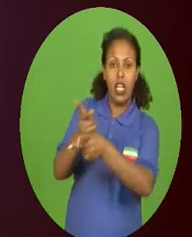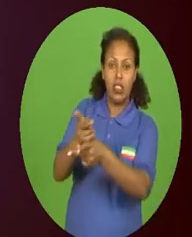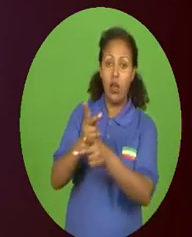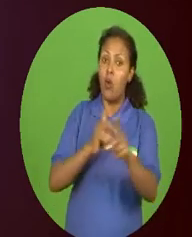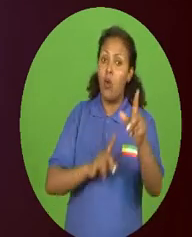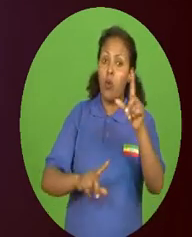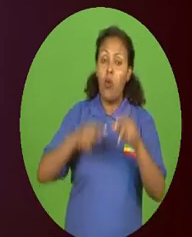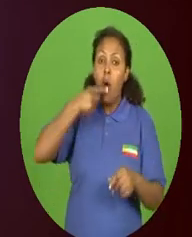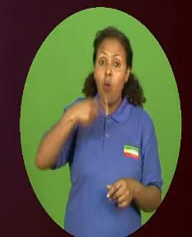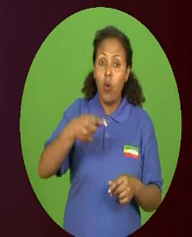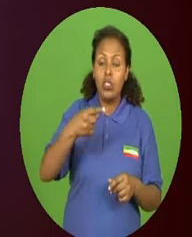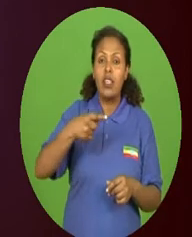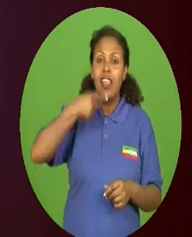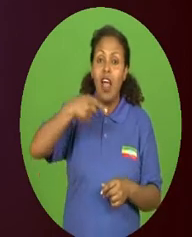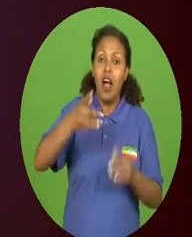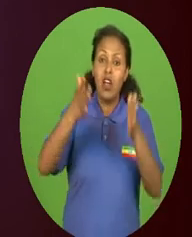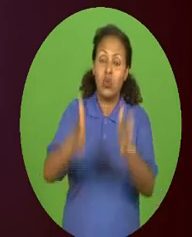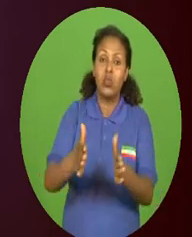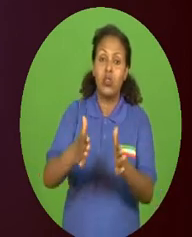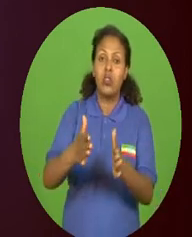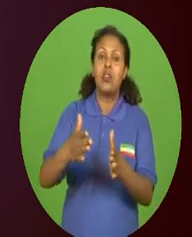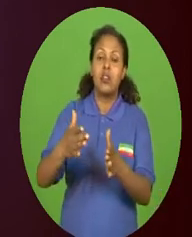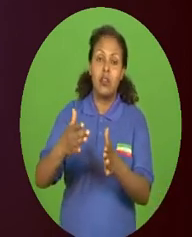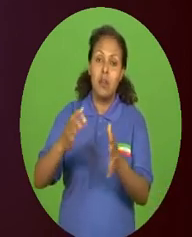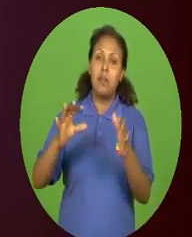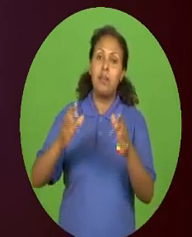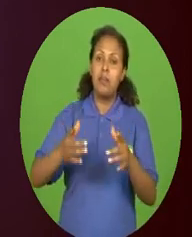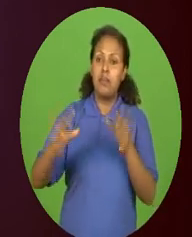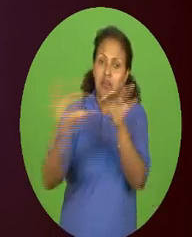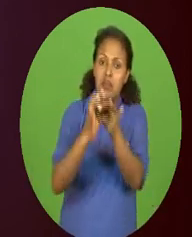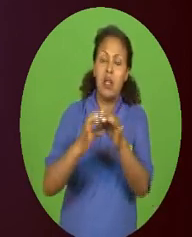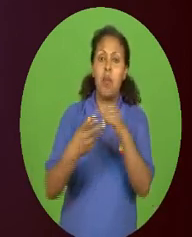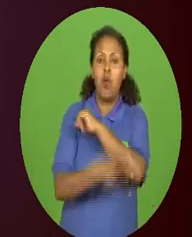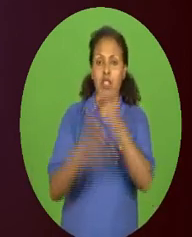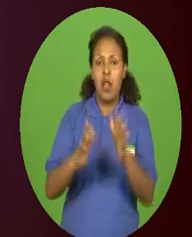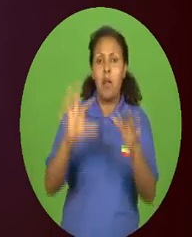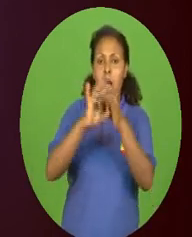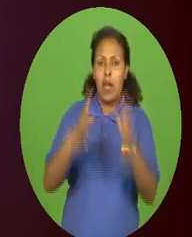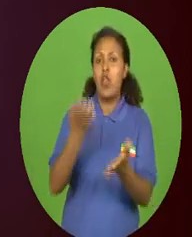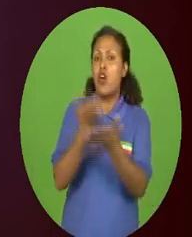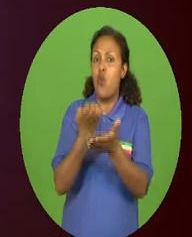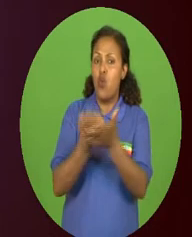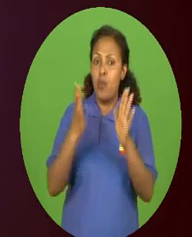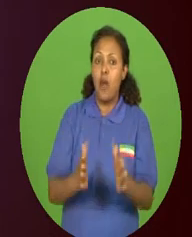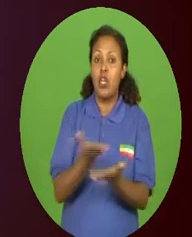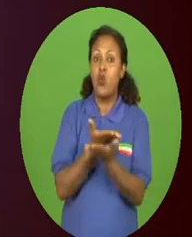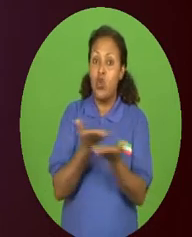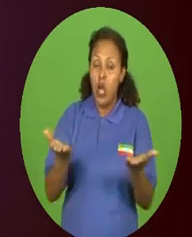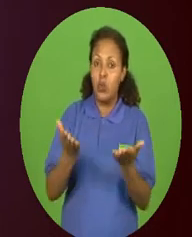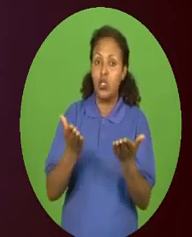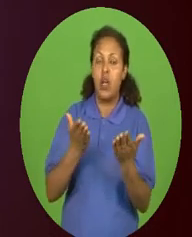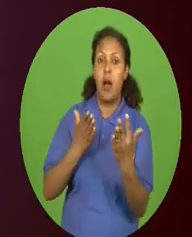ተዋዋሽነት። ቋንቋዎች ተናጋሪዎቻቸው በሚጋሯቸው ማህበራዊ፣ ፖለቲካዊና